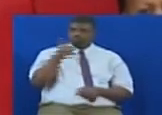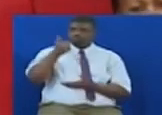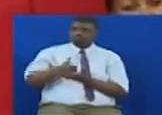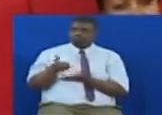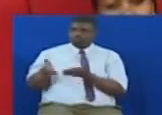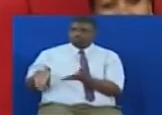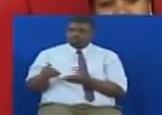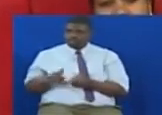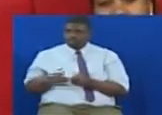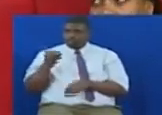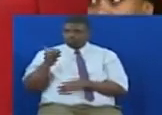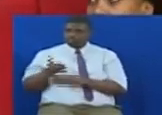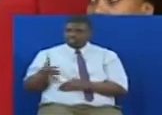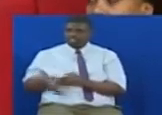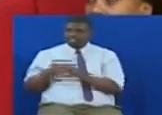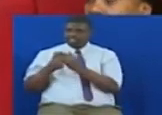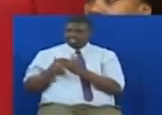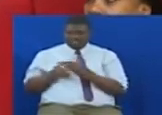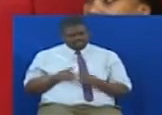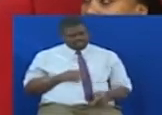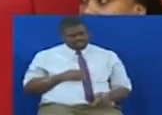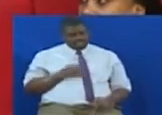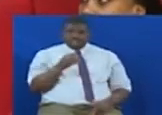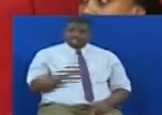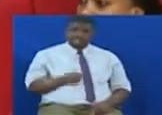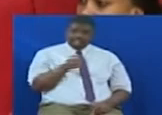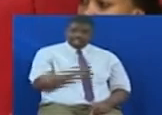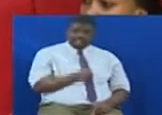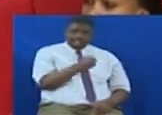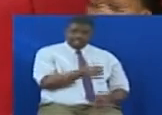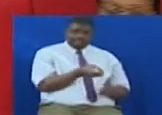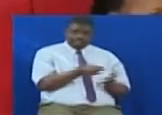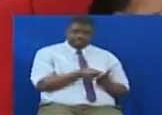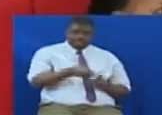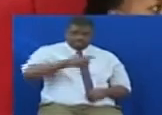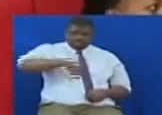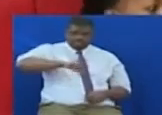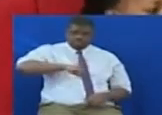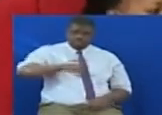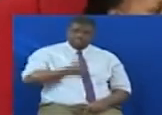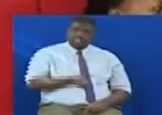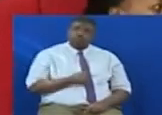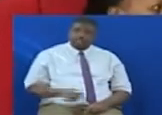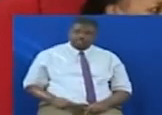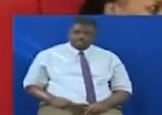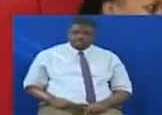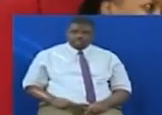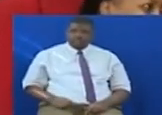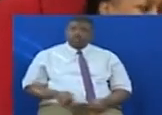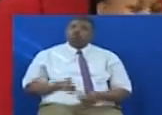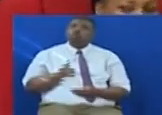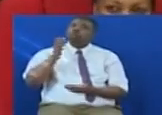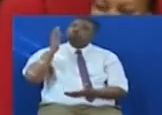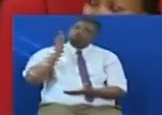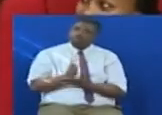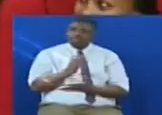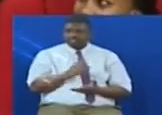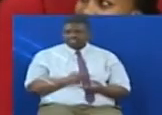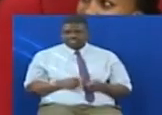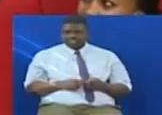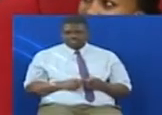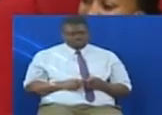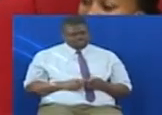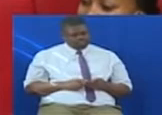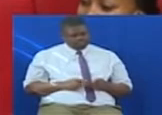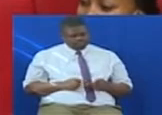tujenge reli kwa pesa zetu wenyewe, hela ndogo hizo za kodi. Ni kweli tumejifunga mkanda, lakini